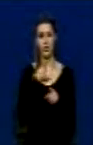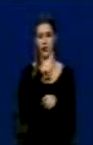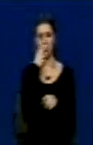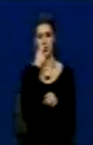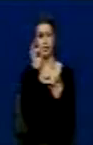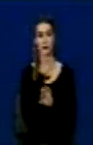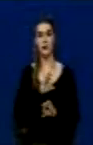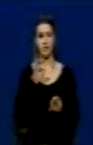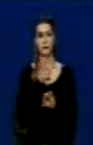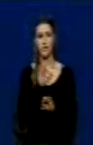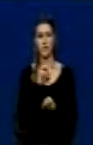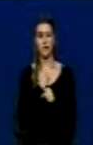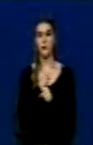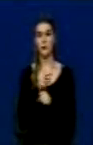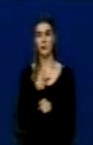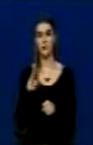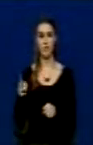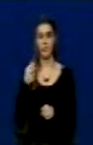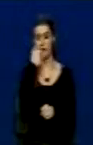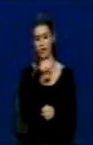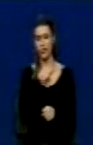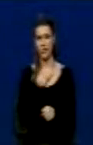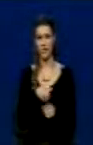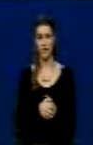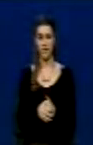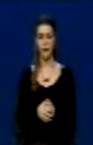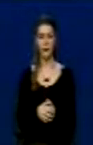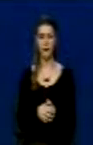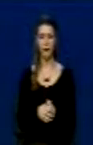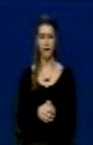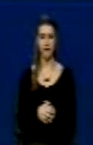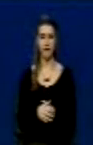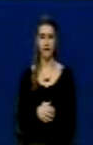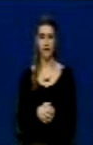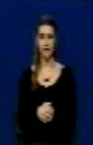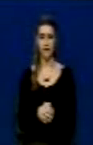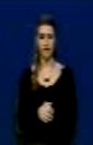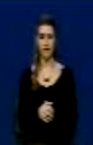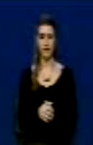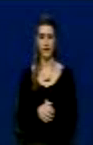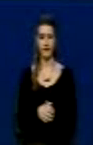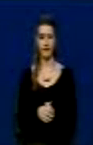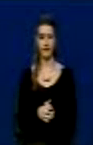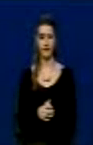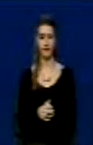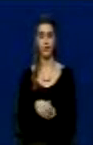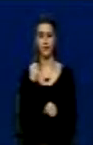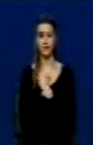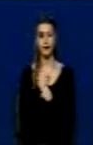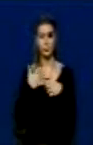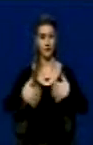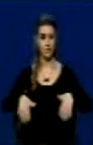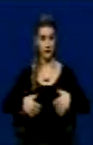ndonjë efekt tjetër të ndjeshëm. Në anën tjetër sa i përket